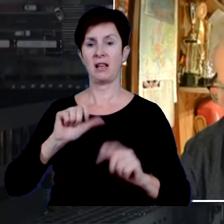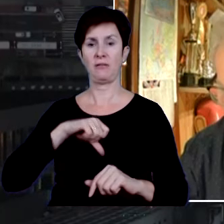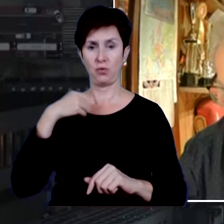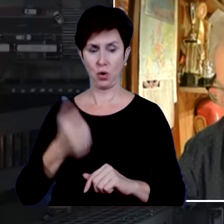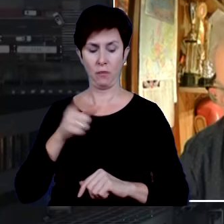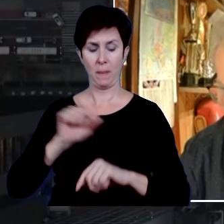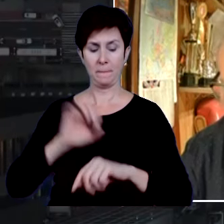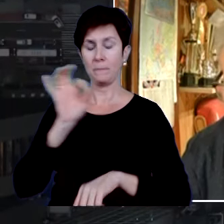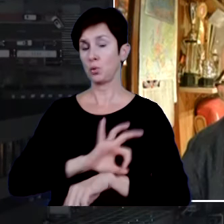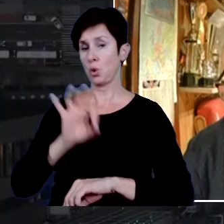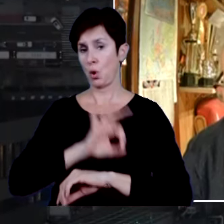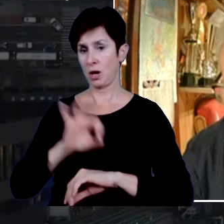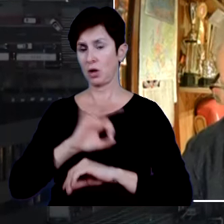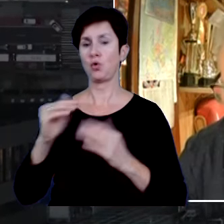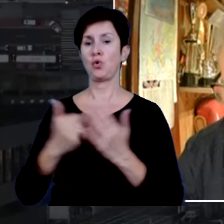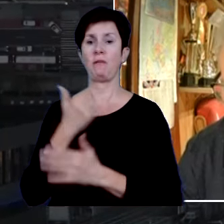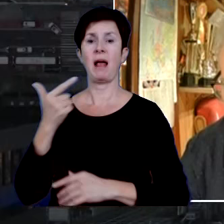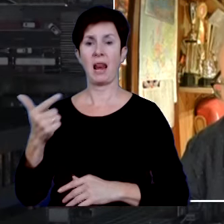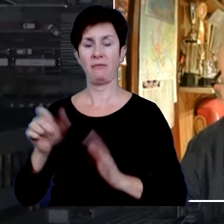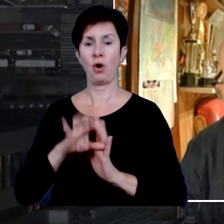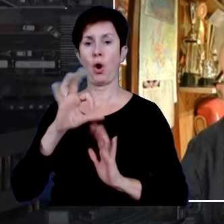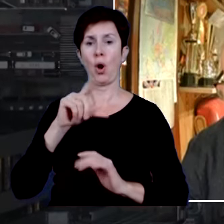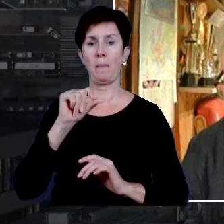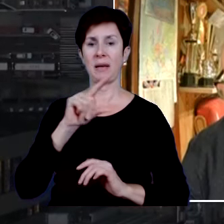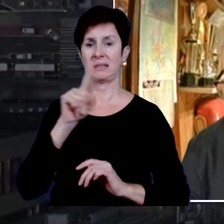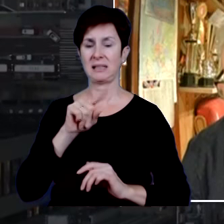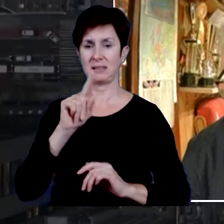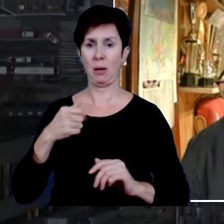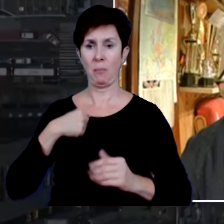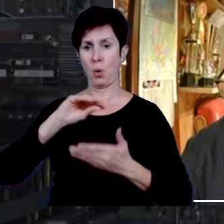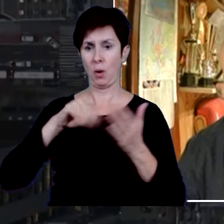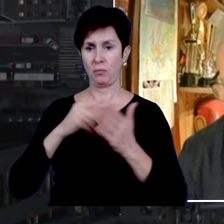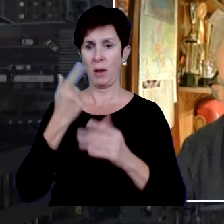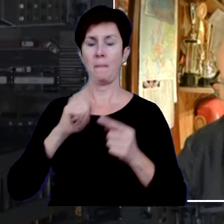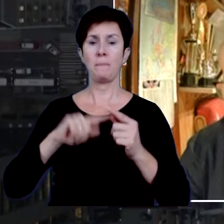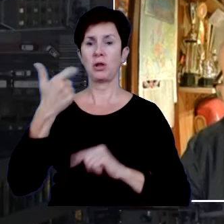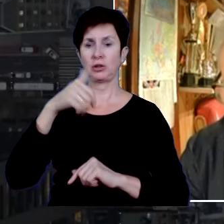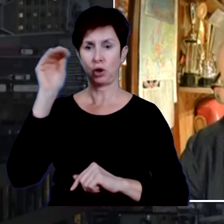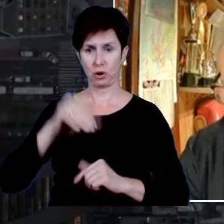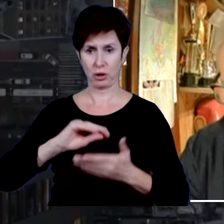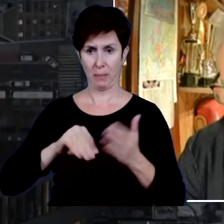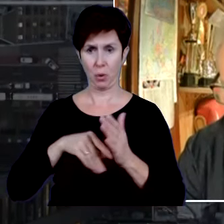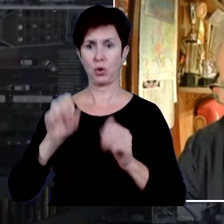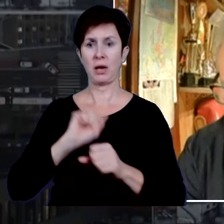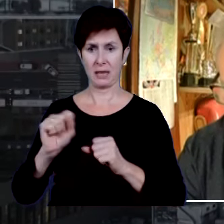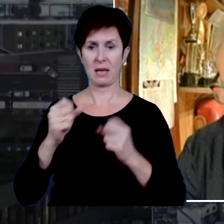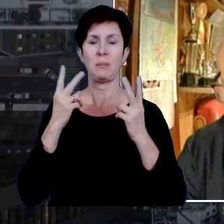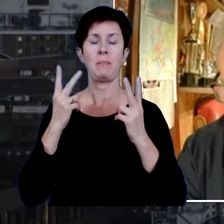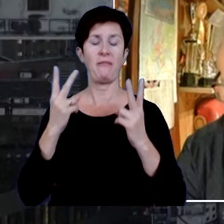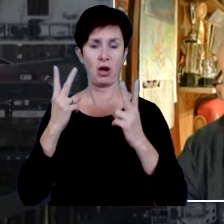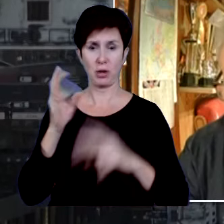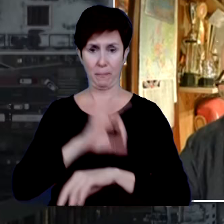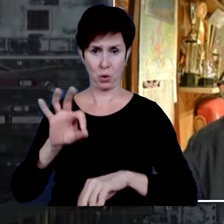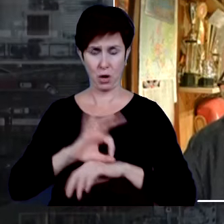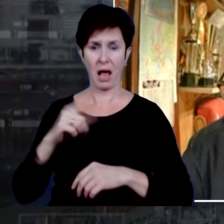który Nowa Lewica razem z OPZZ-em zbierała podpisy i zebraliśmy ponad 100 tysięcy podpisów, więc to jest flagowy projekt Lewicy.